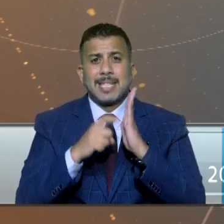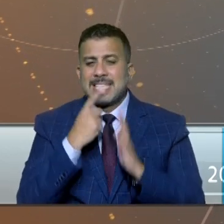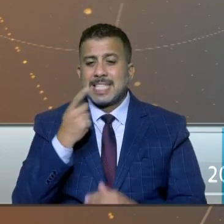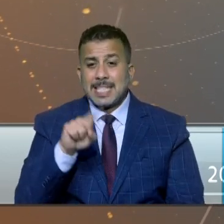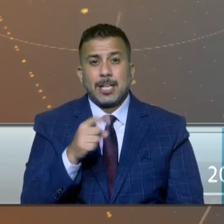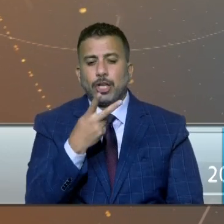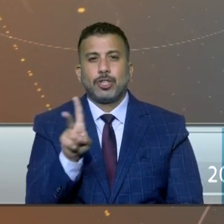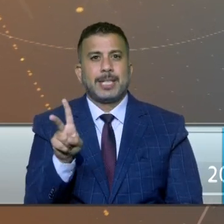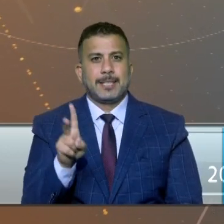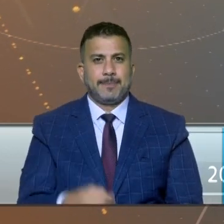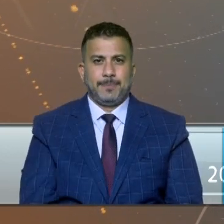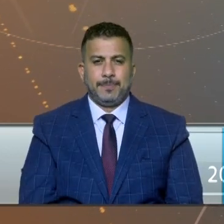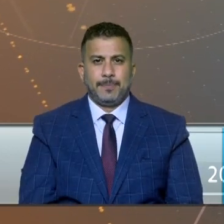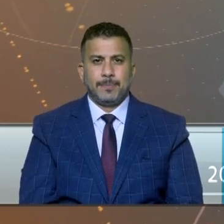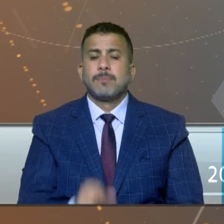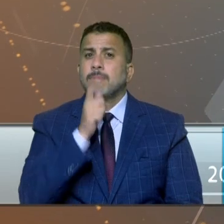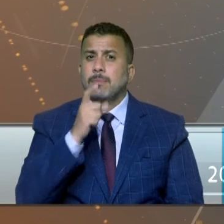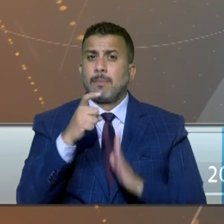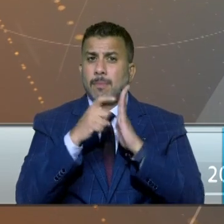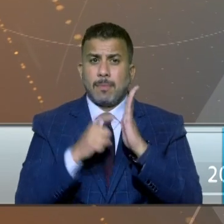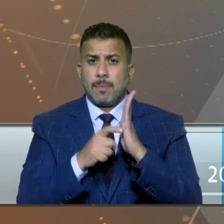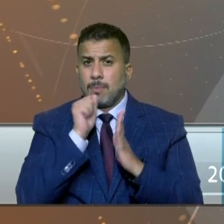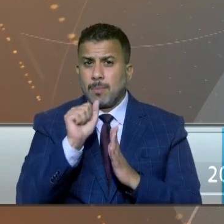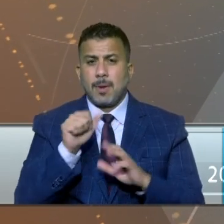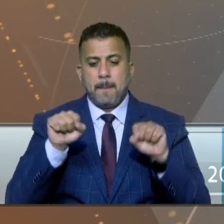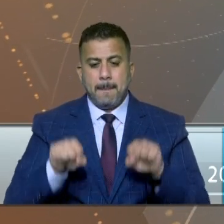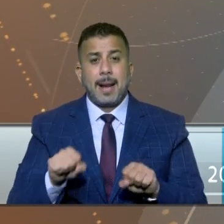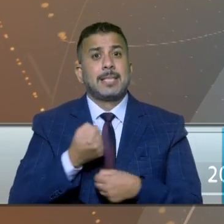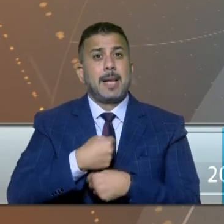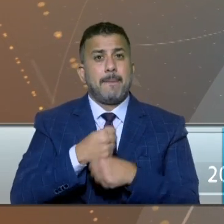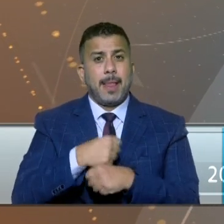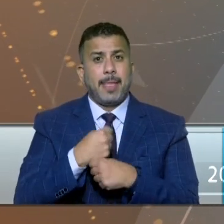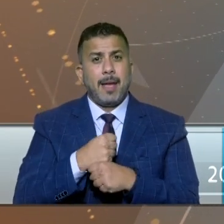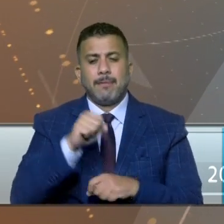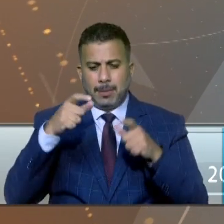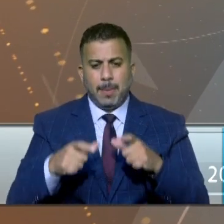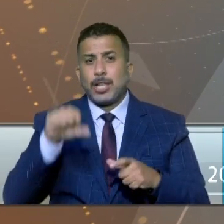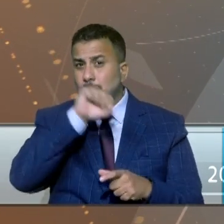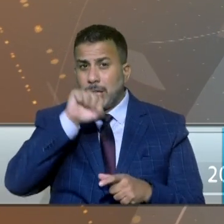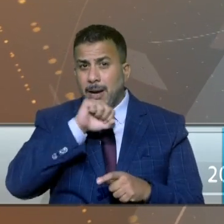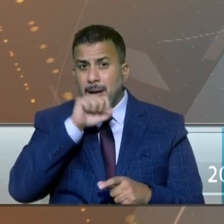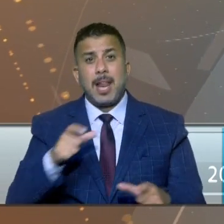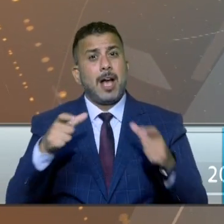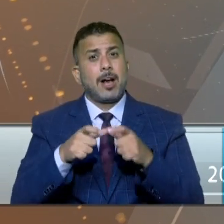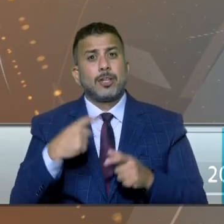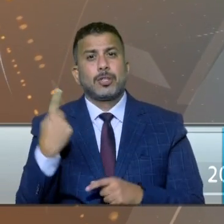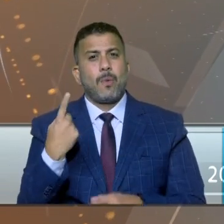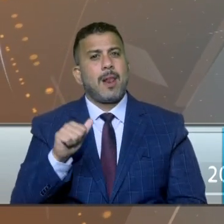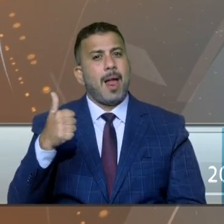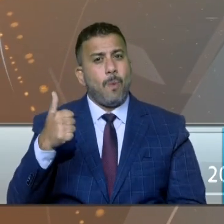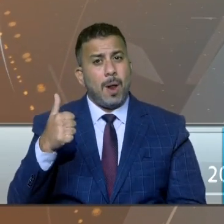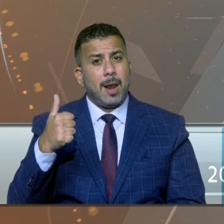السنوي العشرين ونص المرسوم على ان تدعى المجالس البلديه في اماره الشرقه للانعقاد